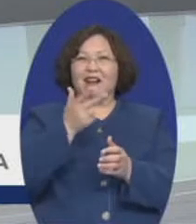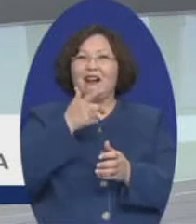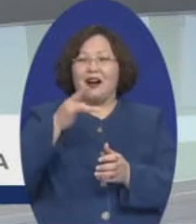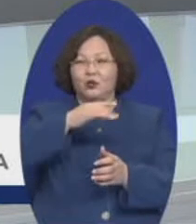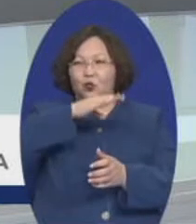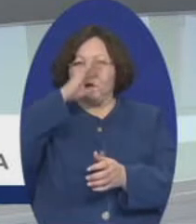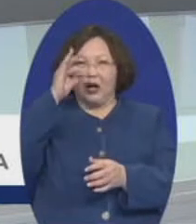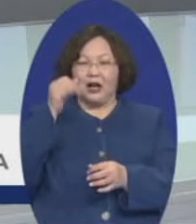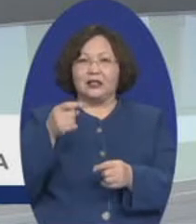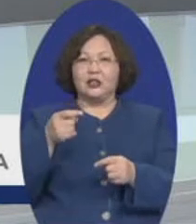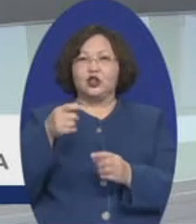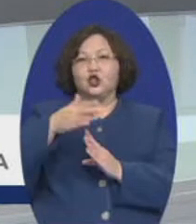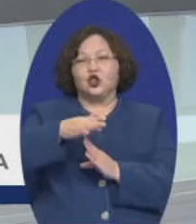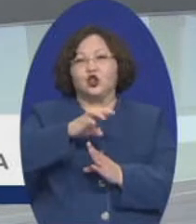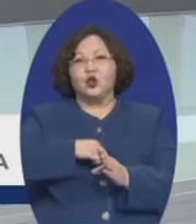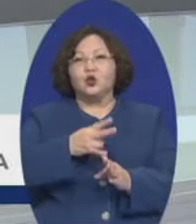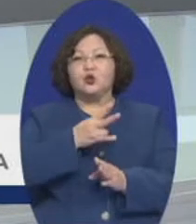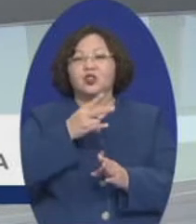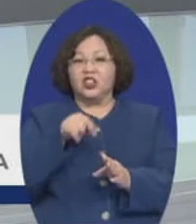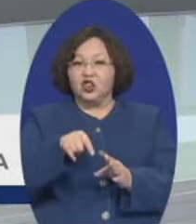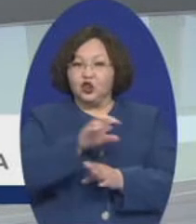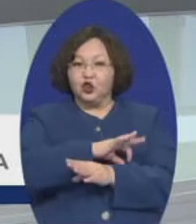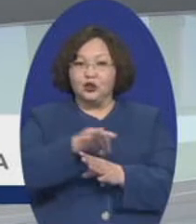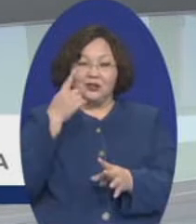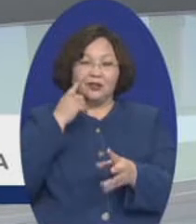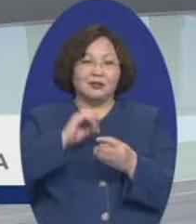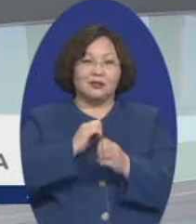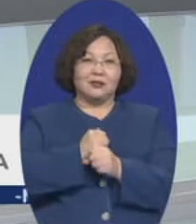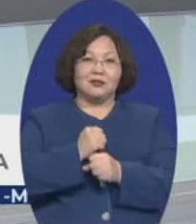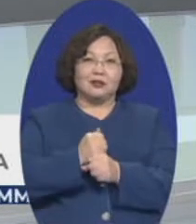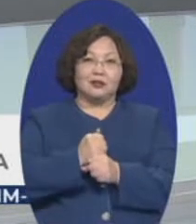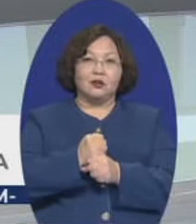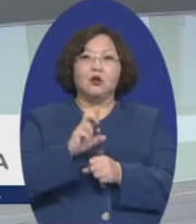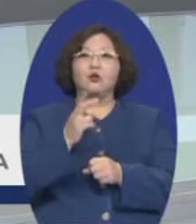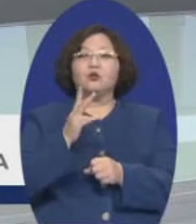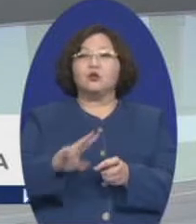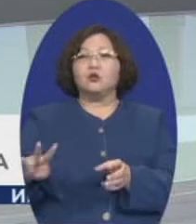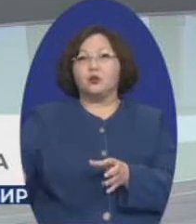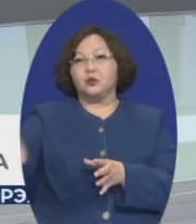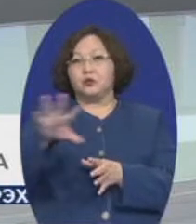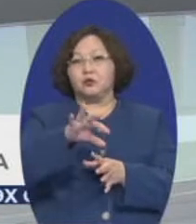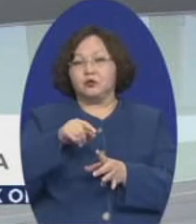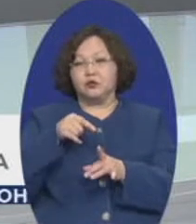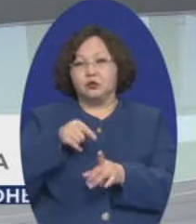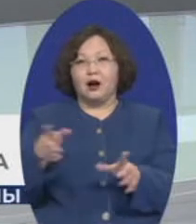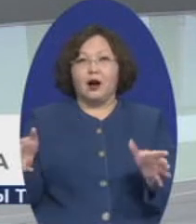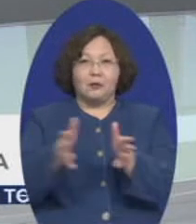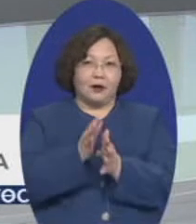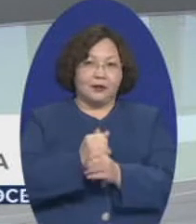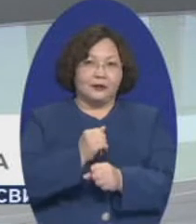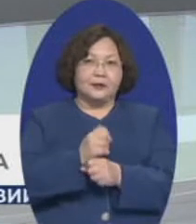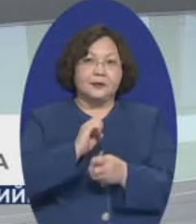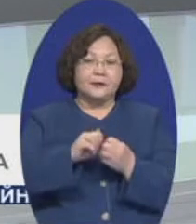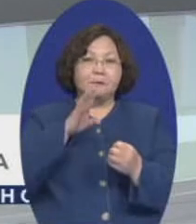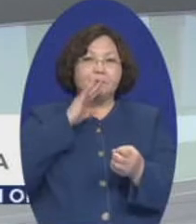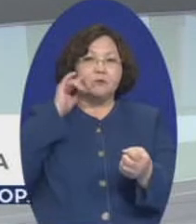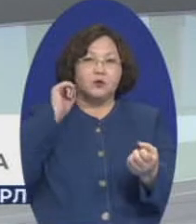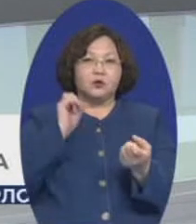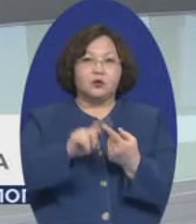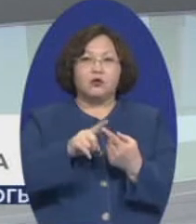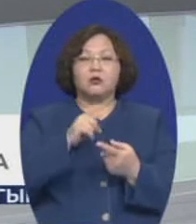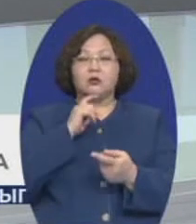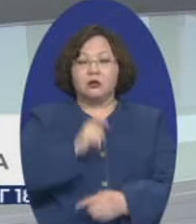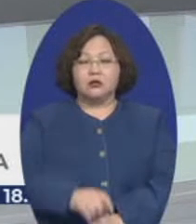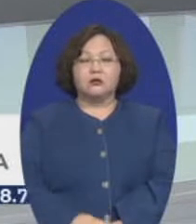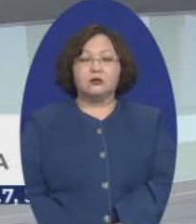нүүрс хүчлийнхийг бууруулах бодлогын хүрээнд дээрх төслийг хэрэгжүүлж, цаашид бүс нутгийн хэмжээнд энэ чиглэлээр хамтын ажиллагаа гөрөвжүүлэх